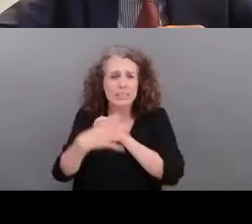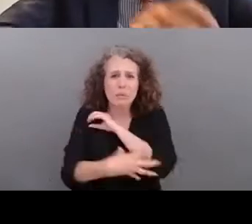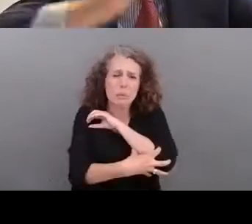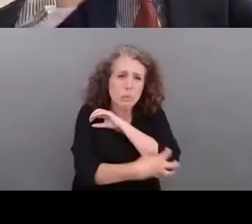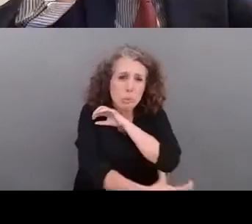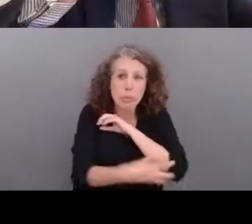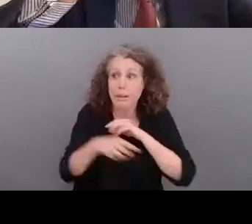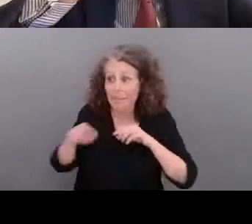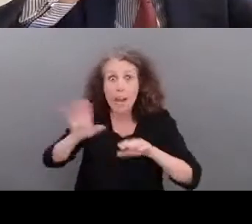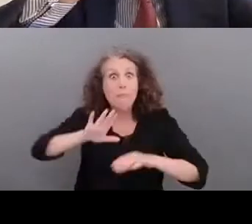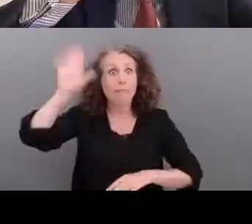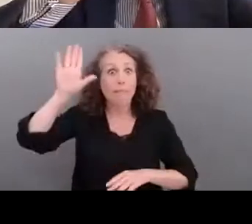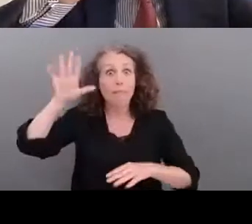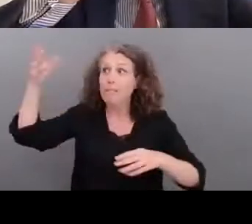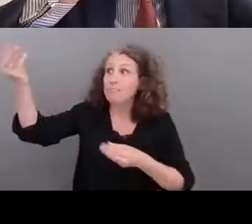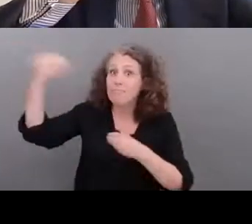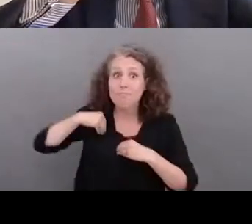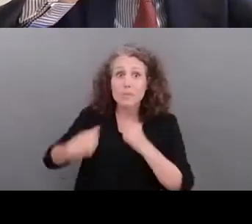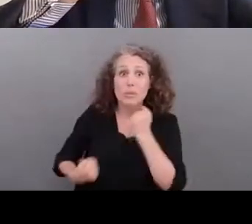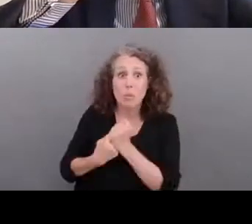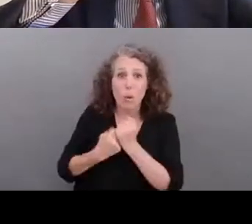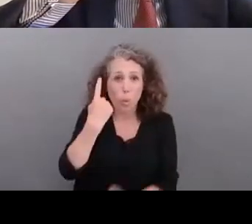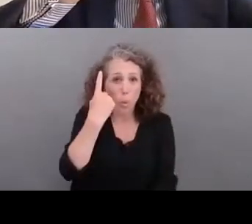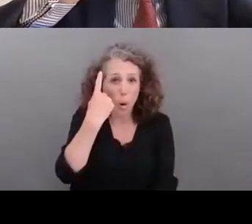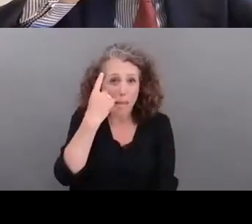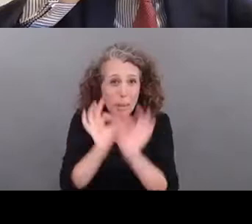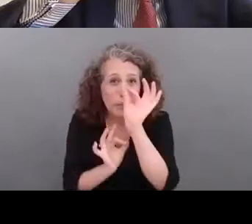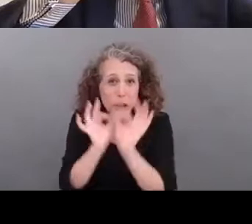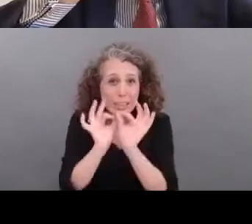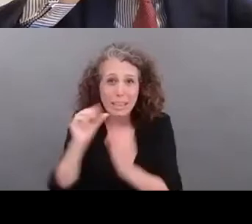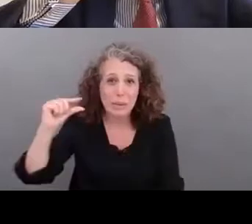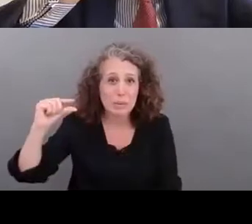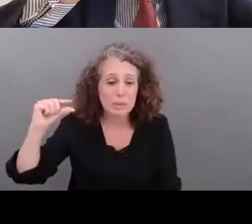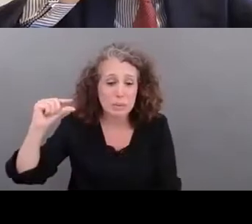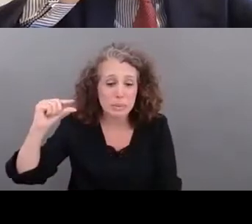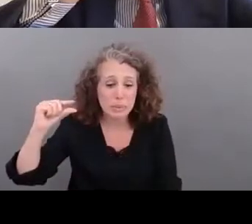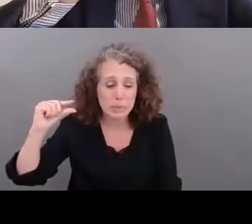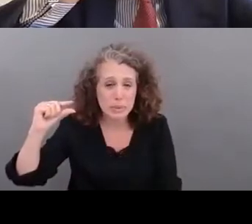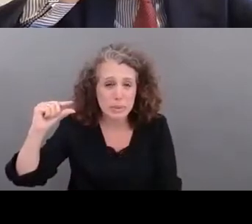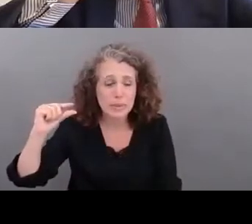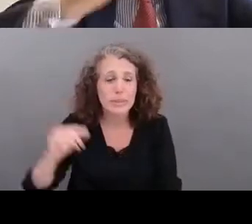peuvent avoir un accès aux subventions ou à de l'aide du tout. Nous essayons